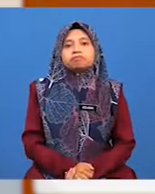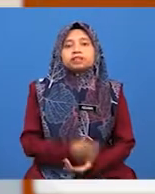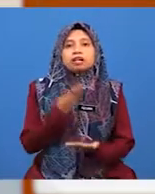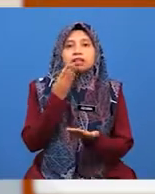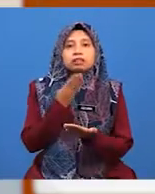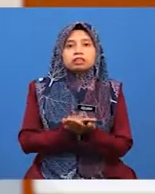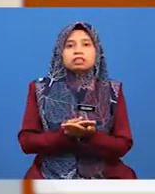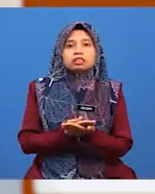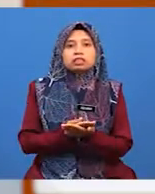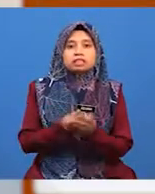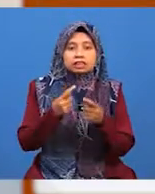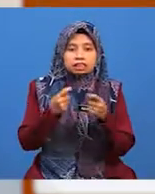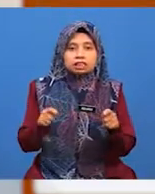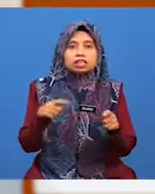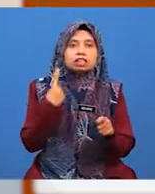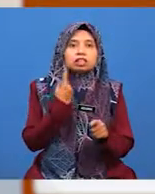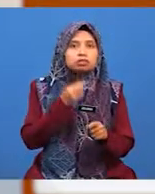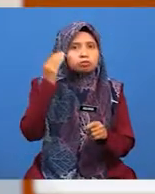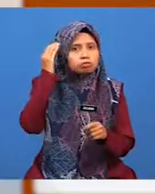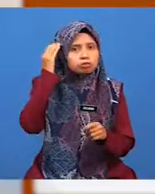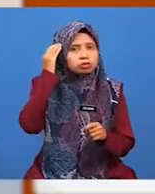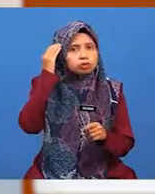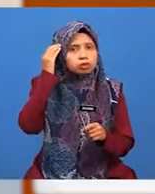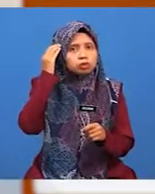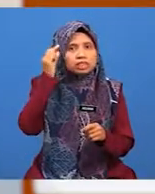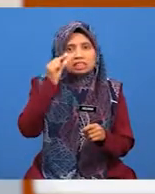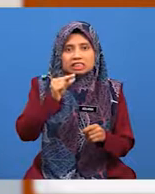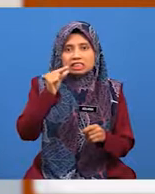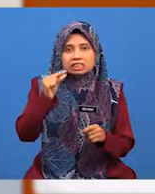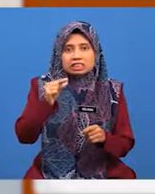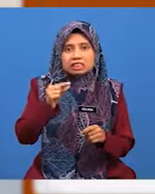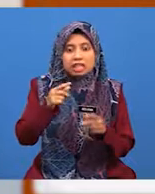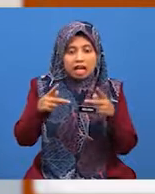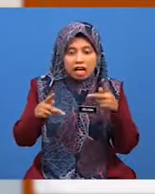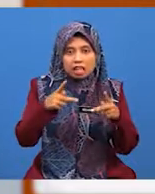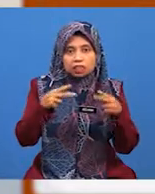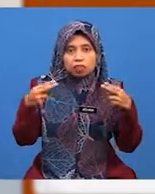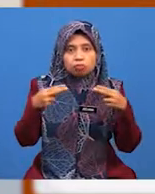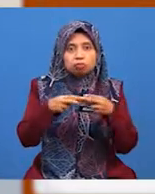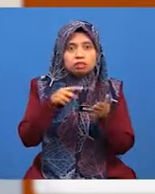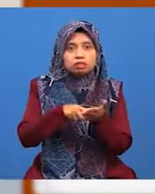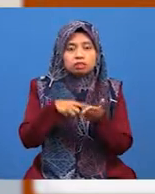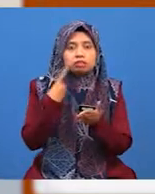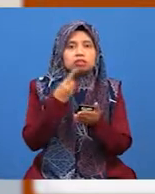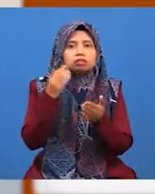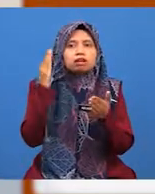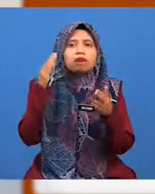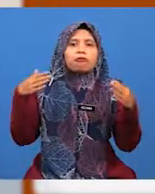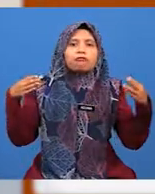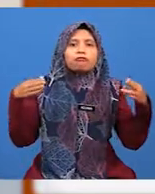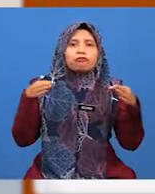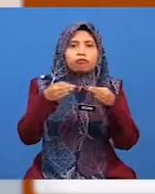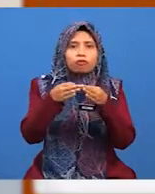Baik, setelah kita mengetahui serba sedikit tentang kata hubung ini, kita akan fokus